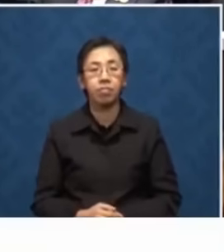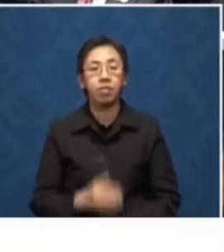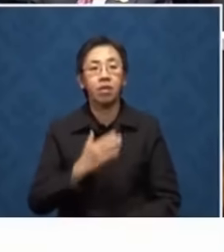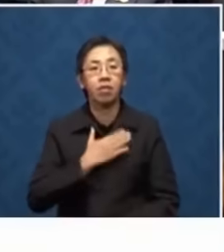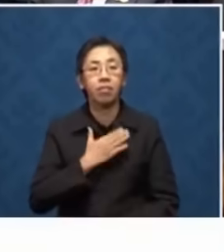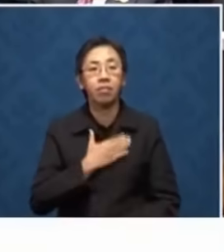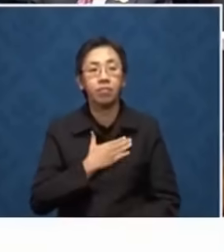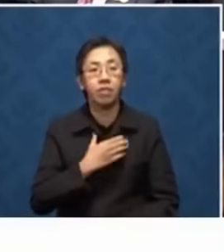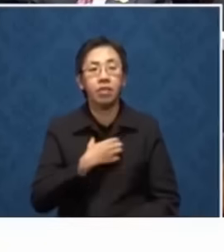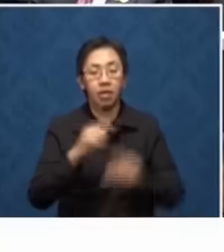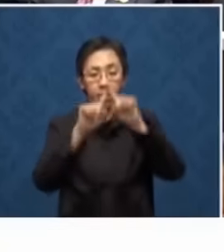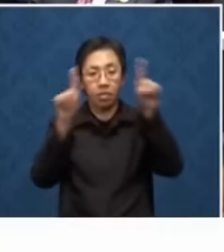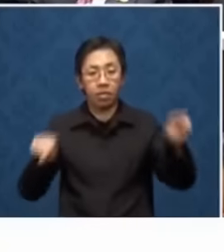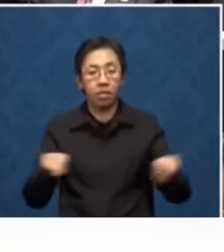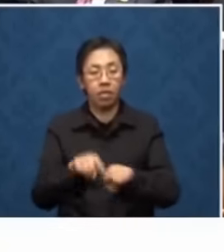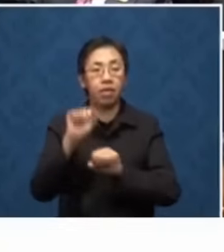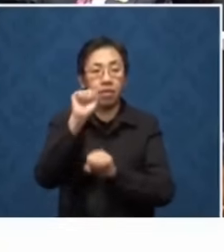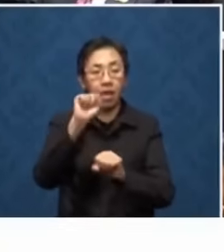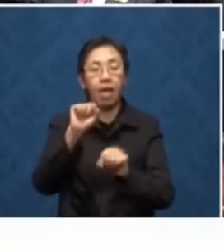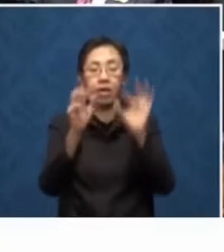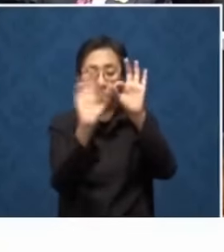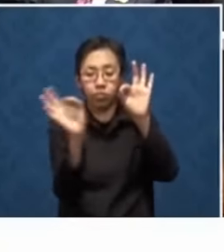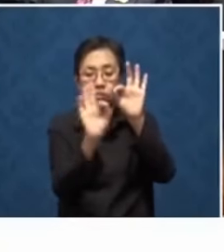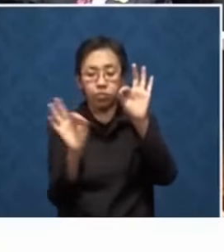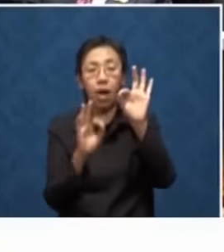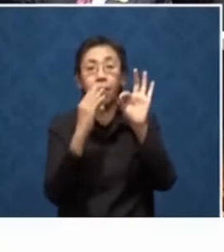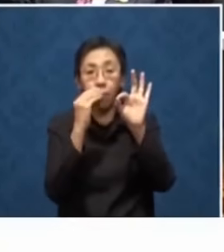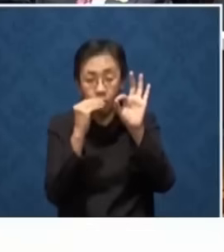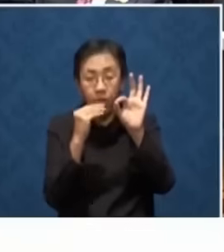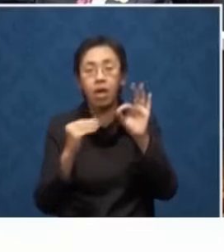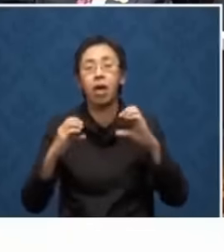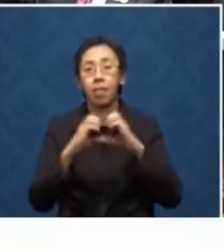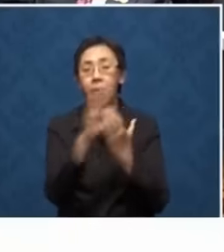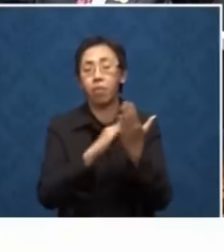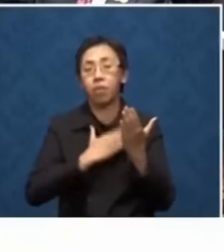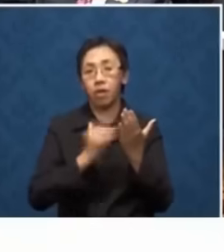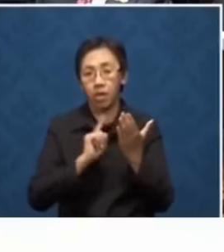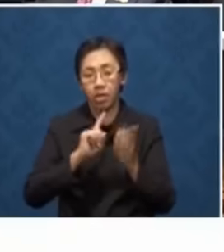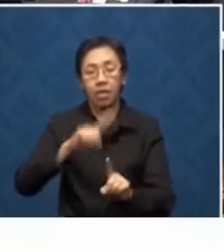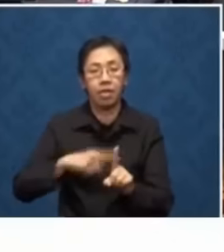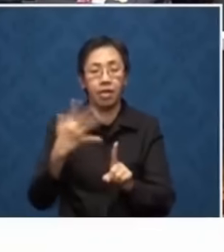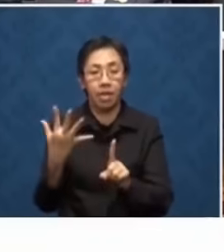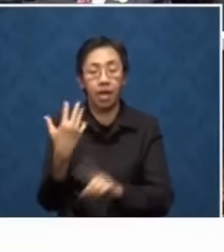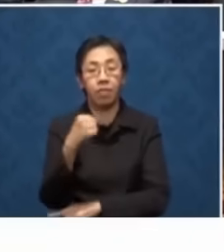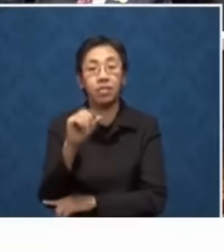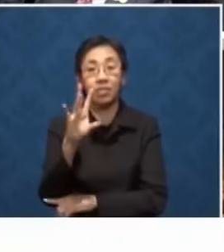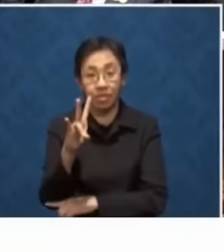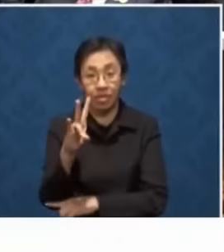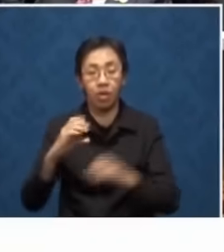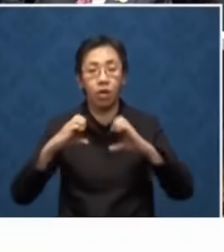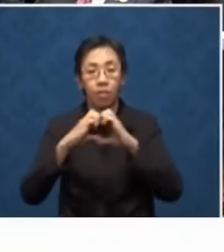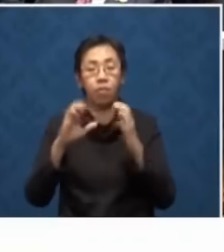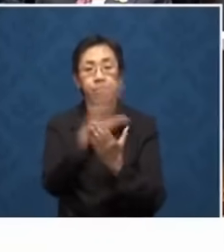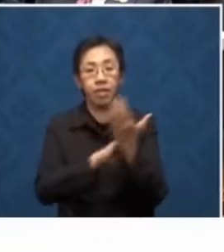าจากพรรคการเมืองที่มีจุดยืนแก้ไขมาตรา112และหากพรรคก้าวไกลร่วมจัดตั้งรัฐบาลได้สำเร็จนะคะพรรคภูมิใจ